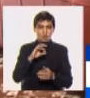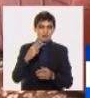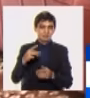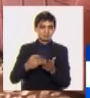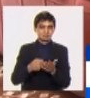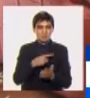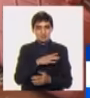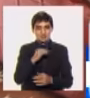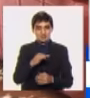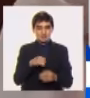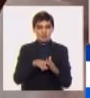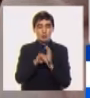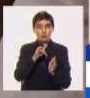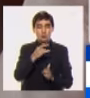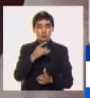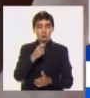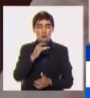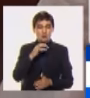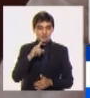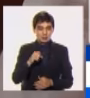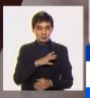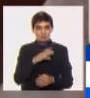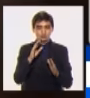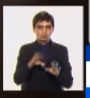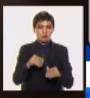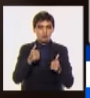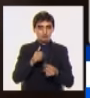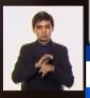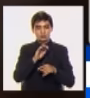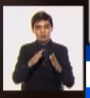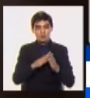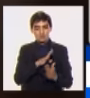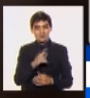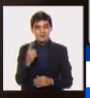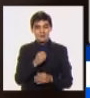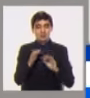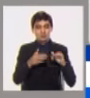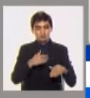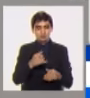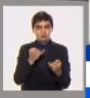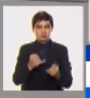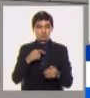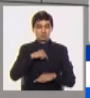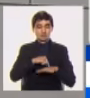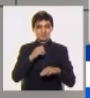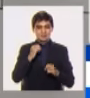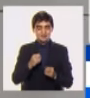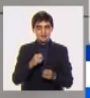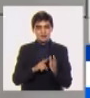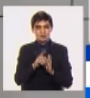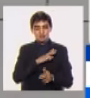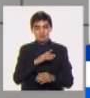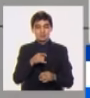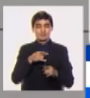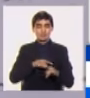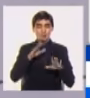но в перинатальном центре сказали что все хорошо и отправили домой спустя неделю и стало плохо вызвали скорую но роддом снова отправил домой и